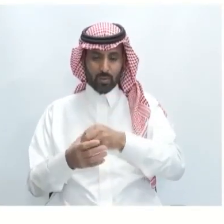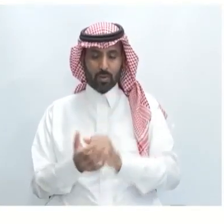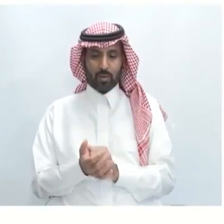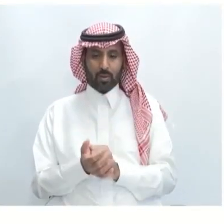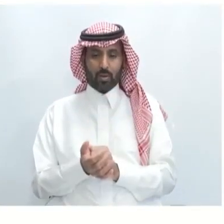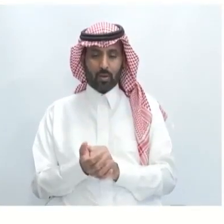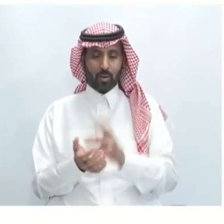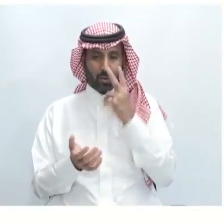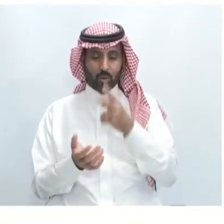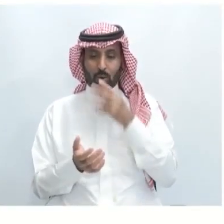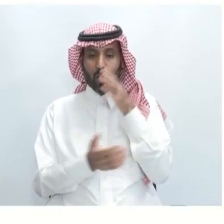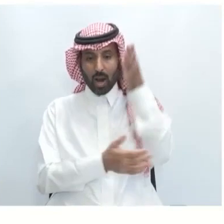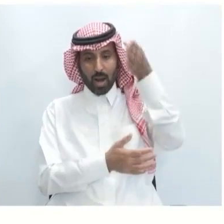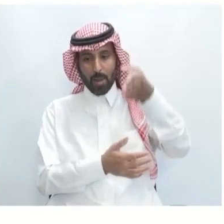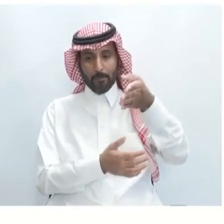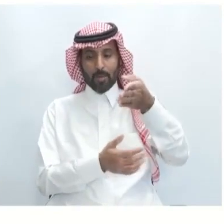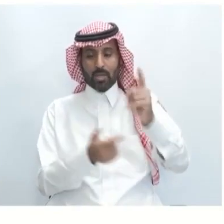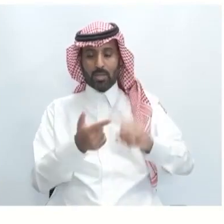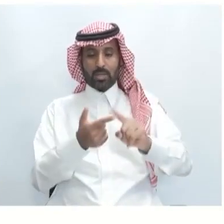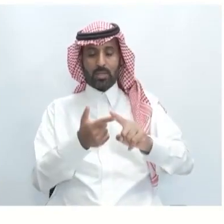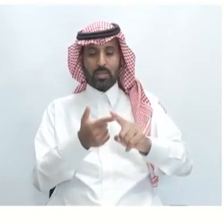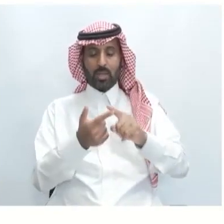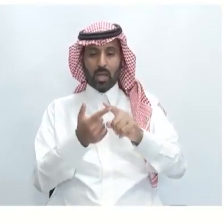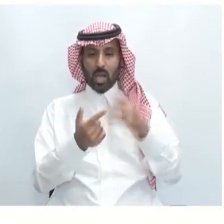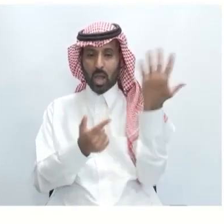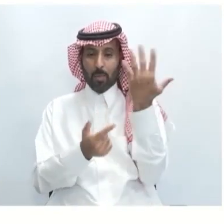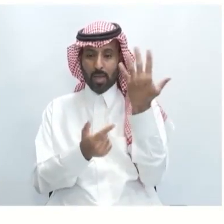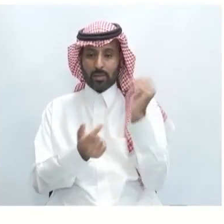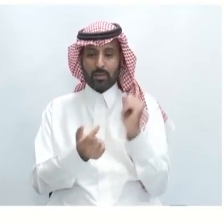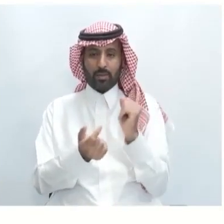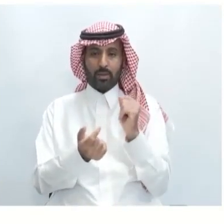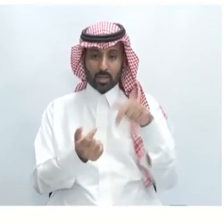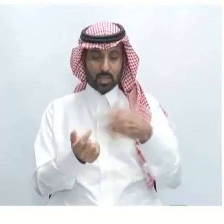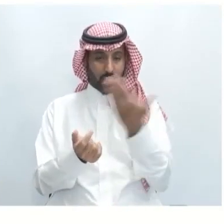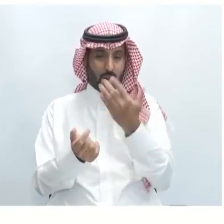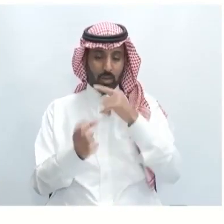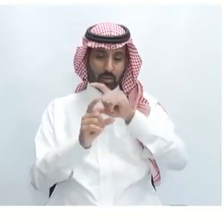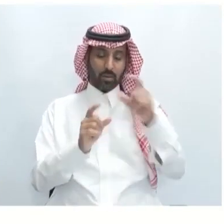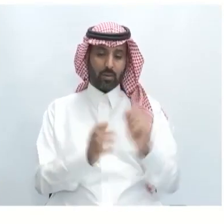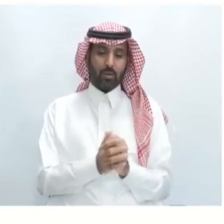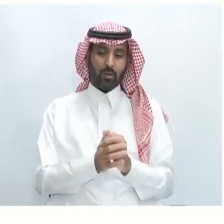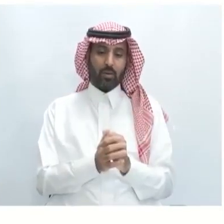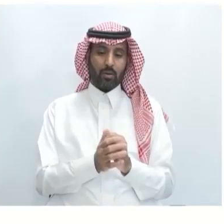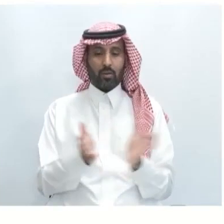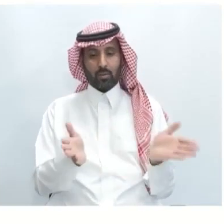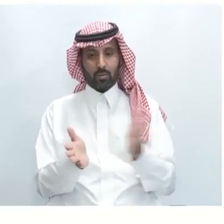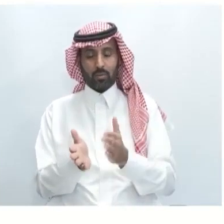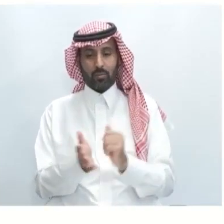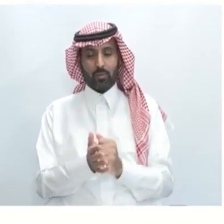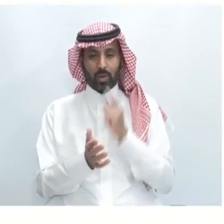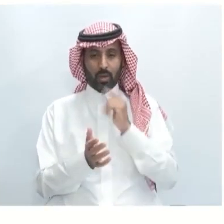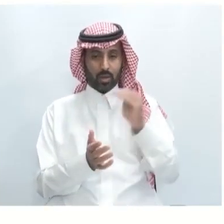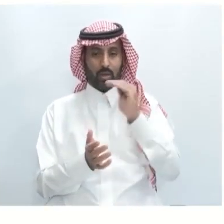يوجد جمال احسنتم الصوره الاخرى نباتات الان اقرا هذه العباره ثم